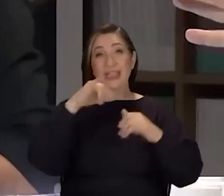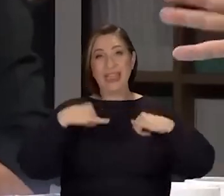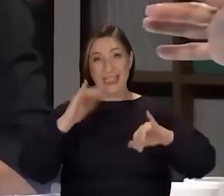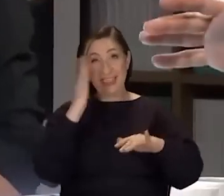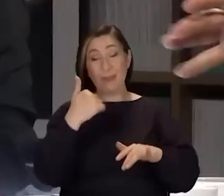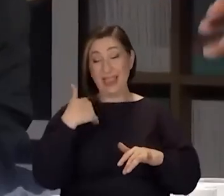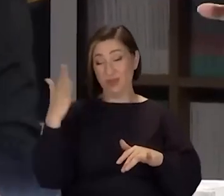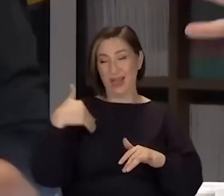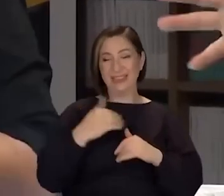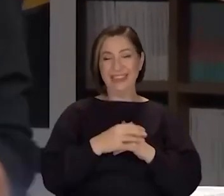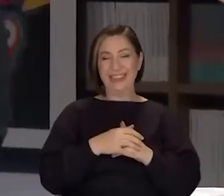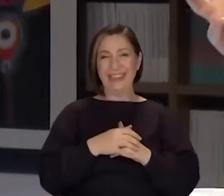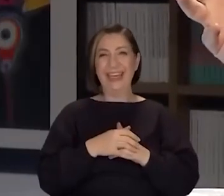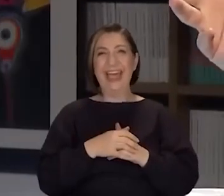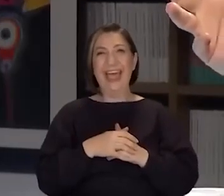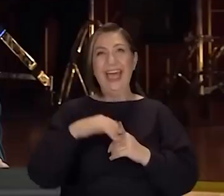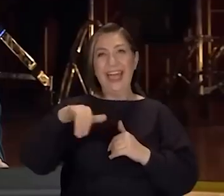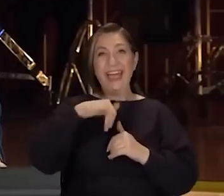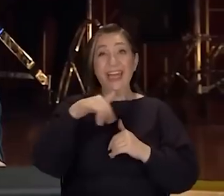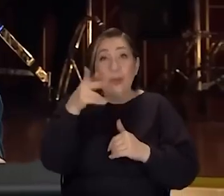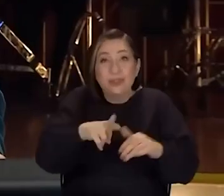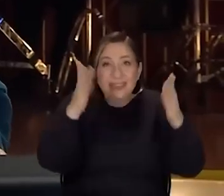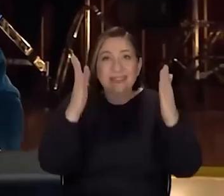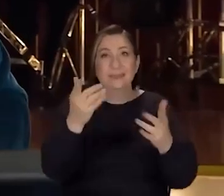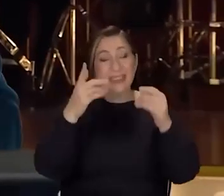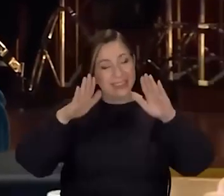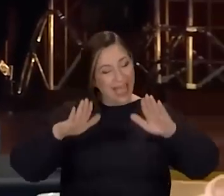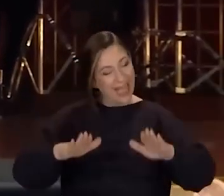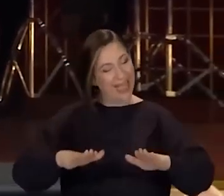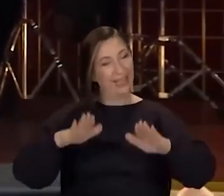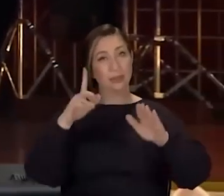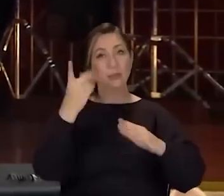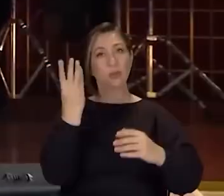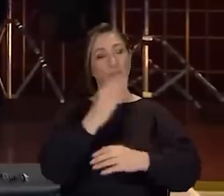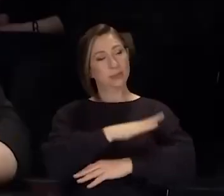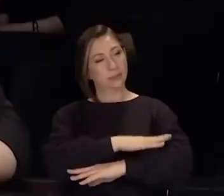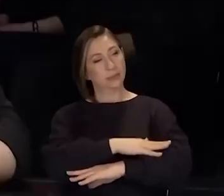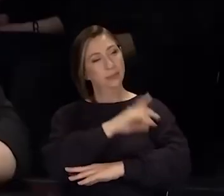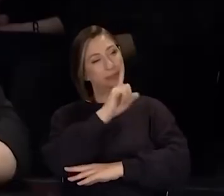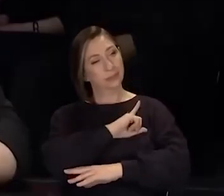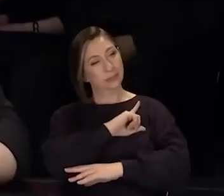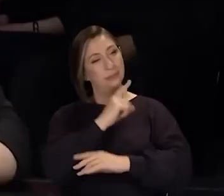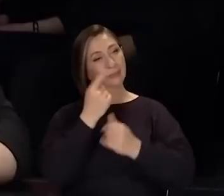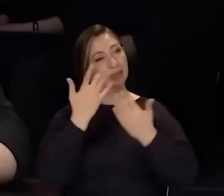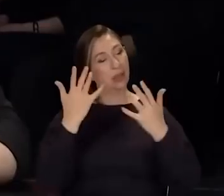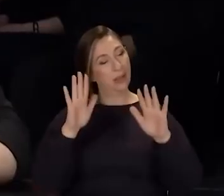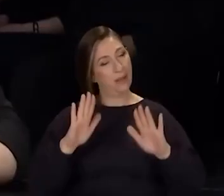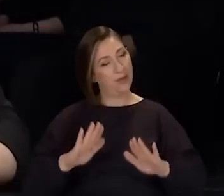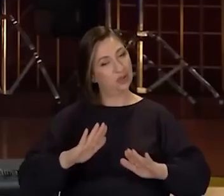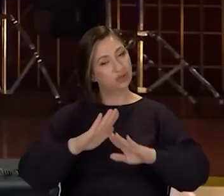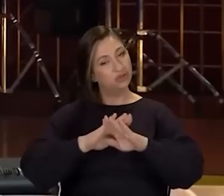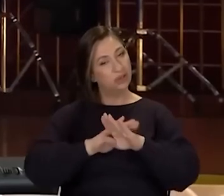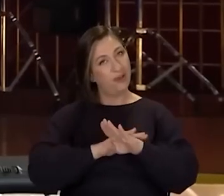beni de çağırın. Yani halbuki yakında öleceksin değil mi? Biraz dur. Senin mesela tevekkül çok doğru bir şey. Yani biraz artık